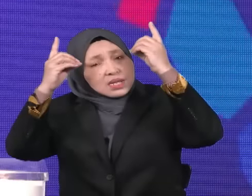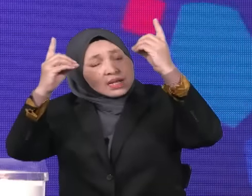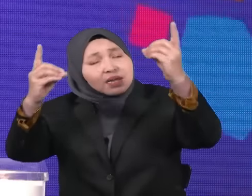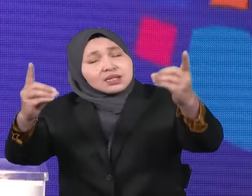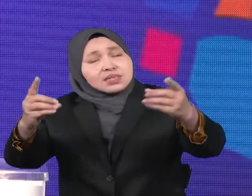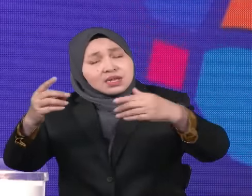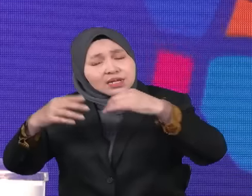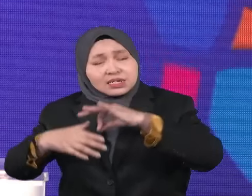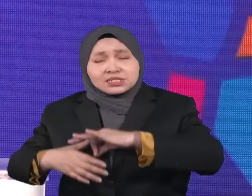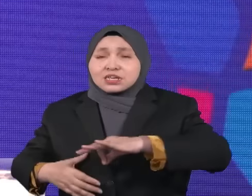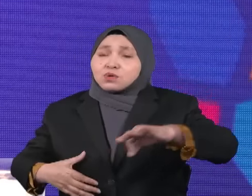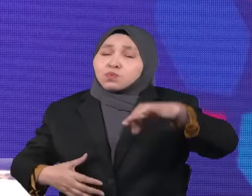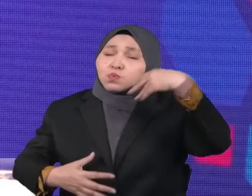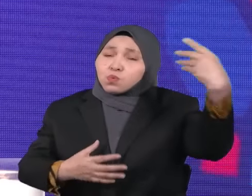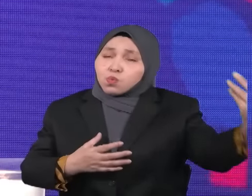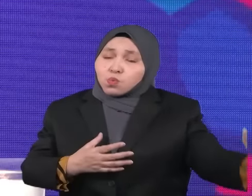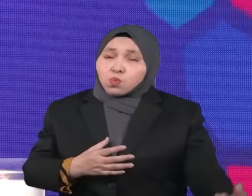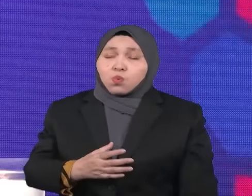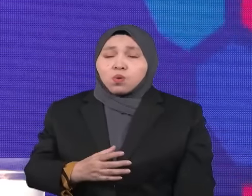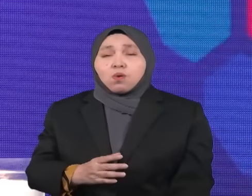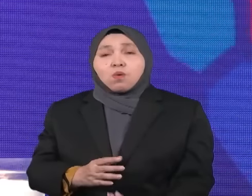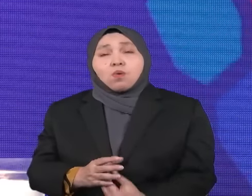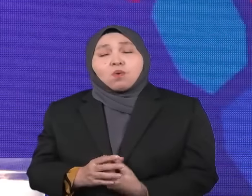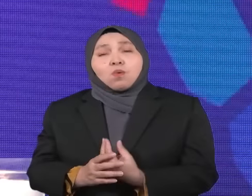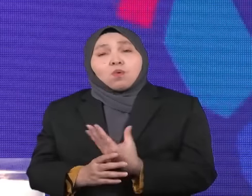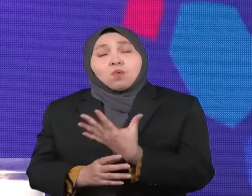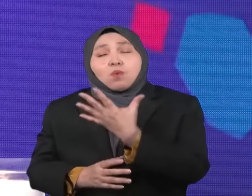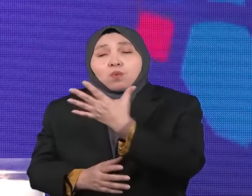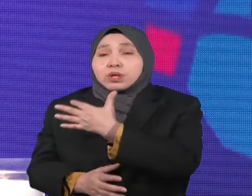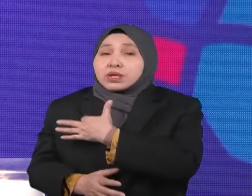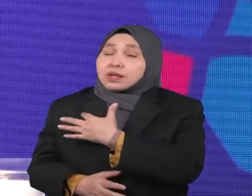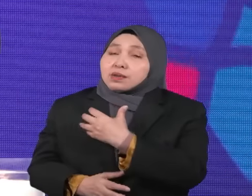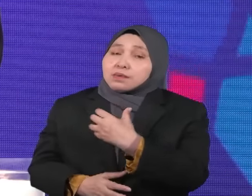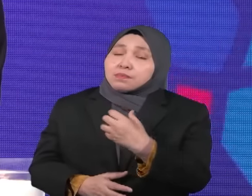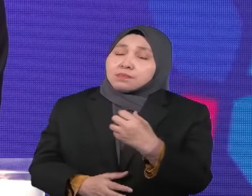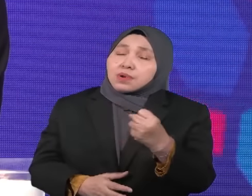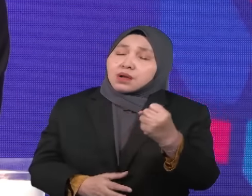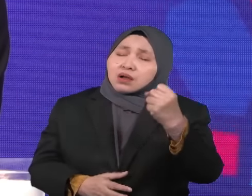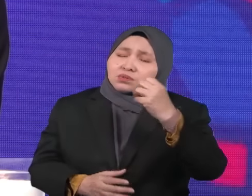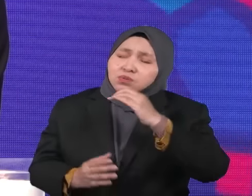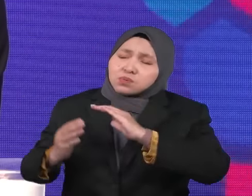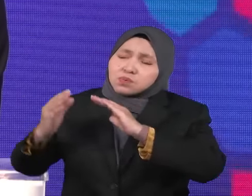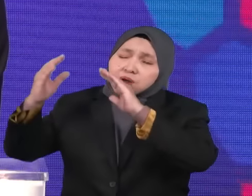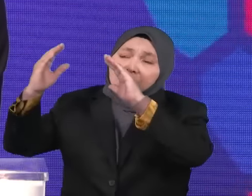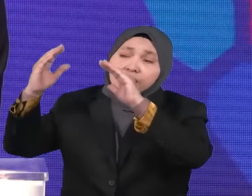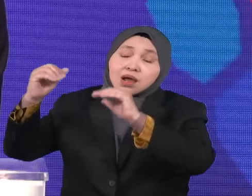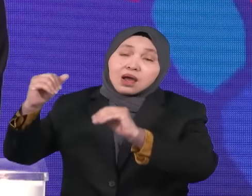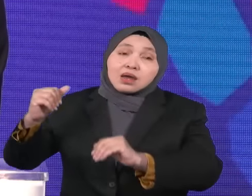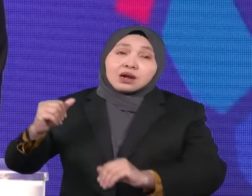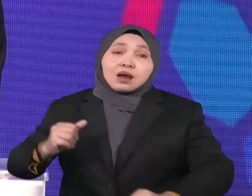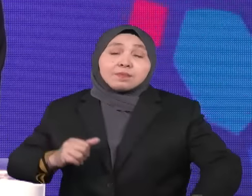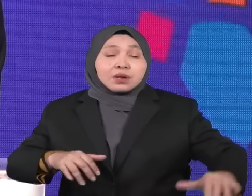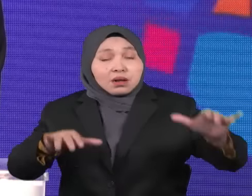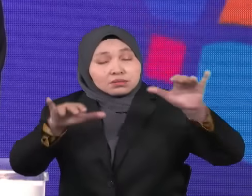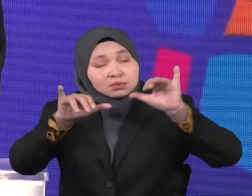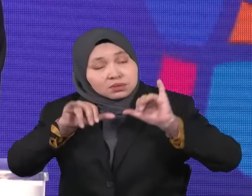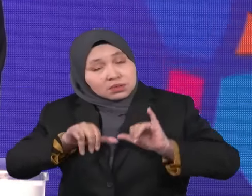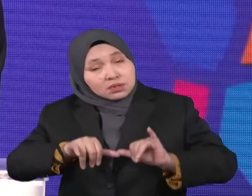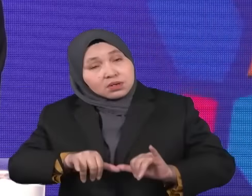jiwaku menyuburkan iman. Ku harapkan